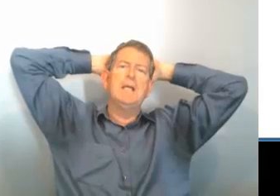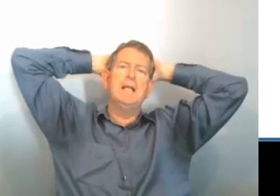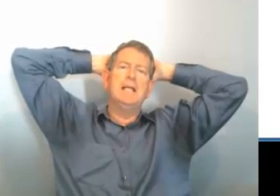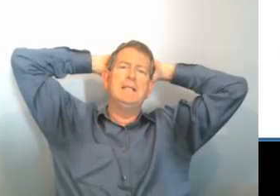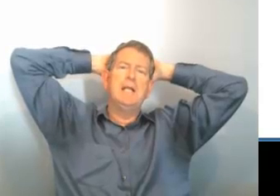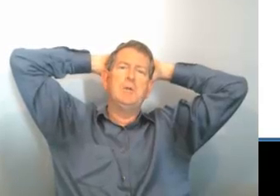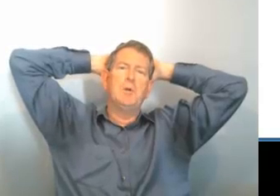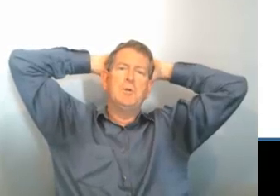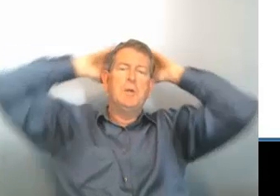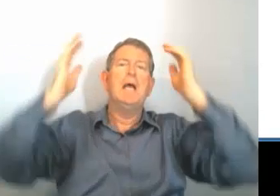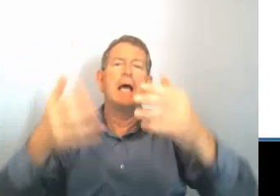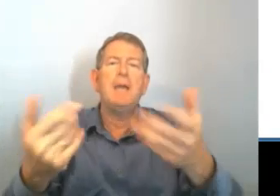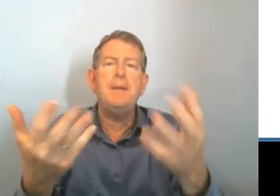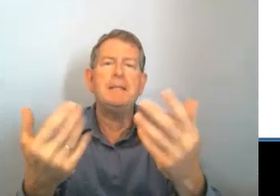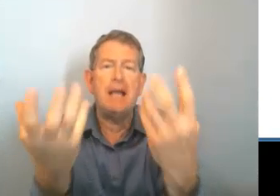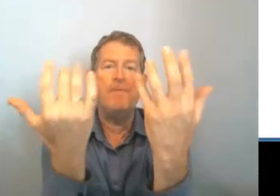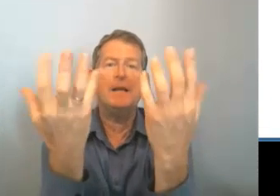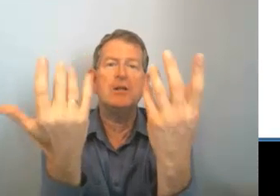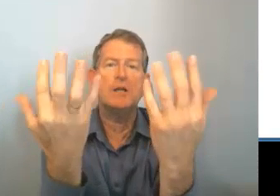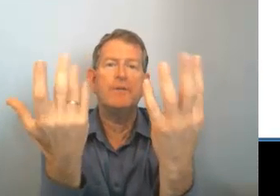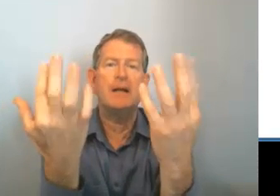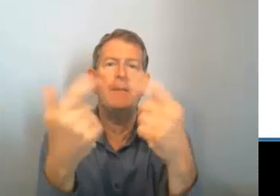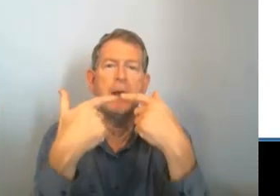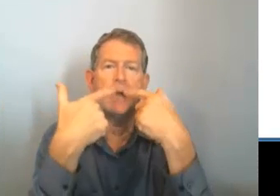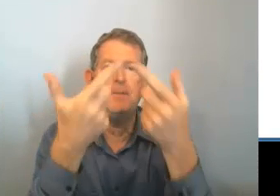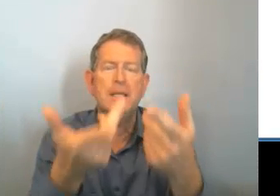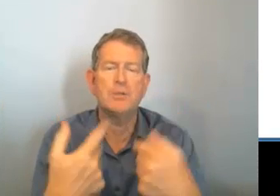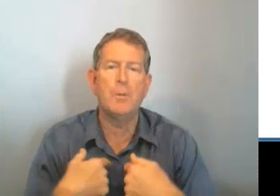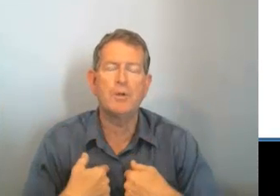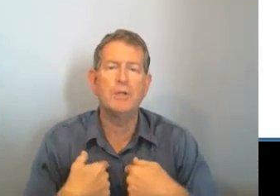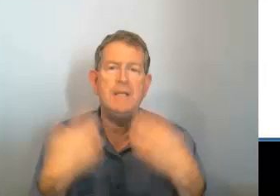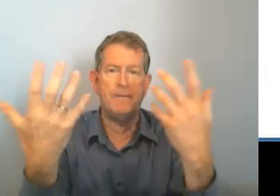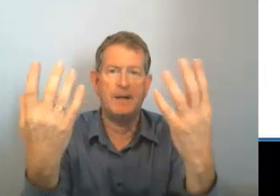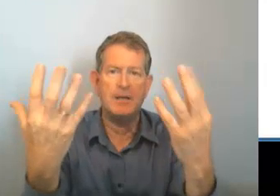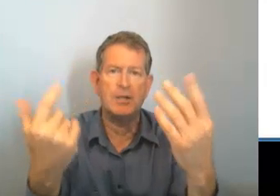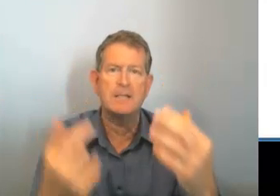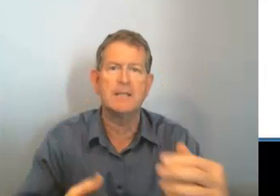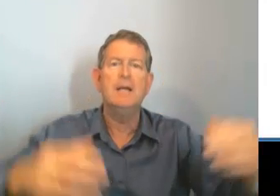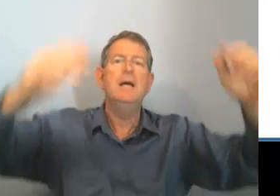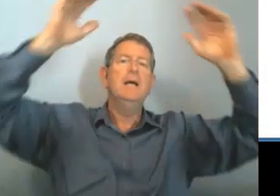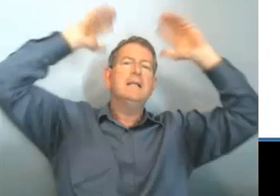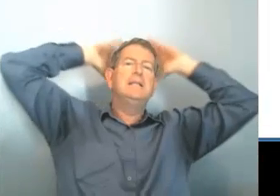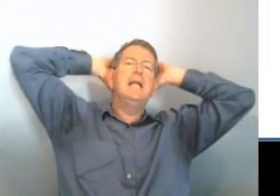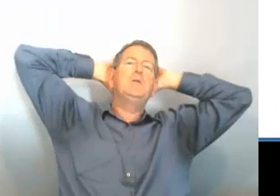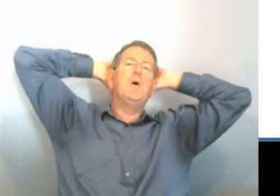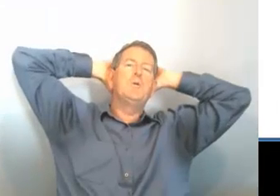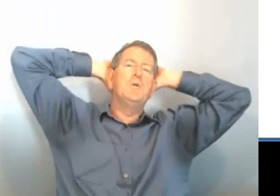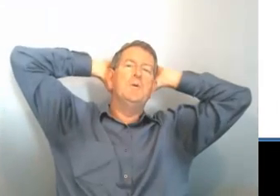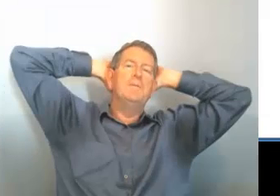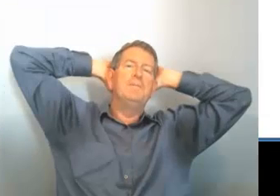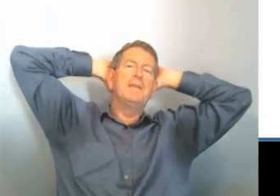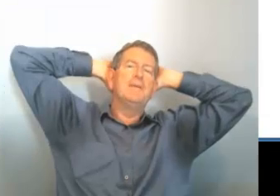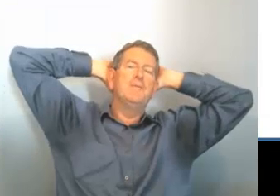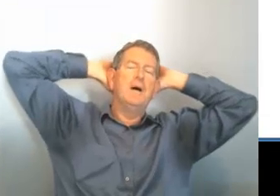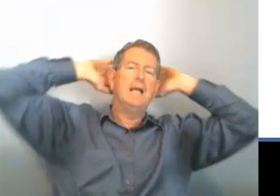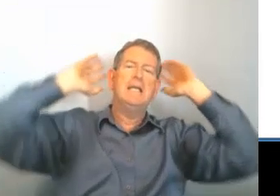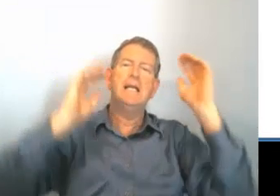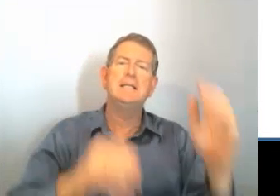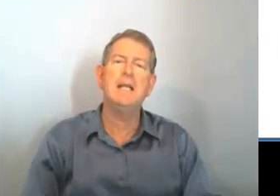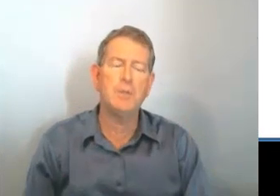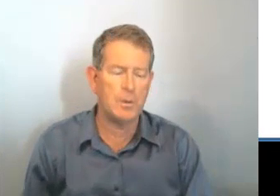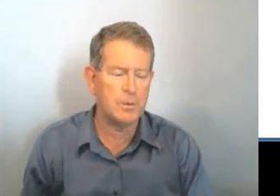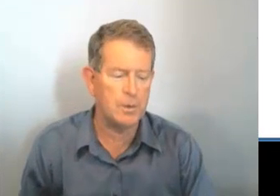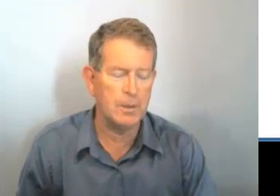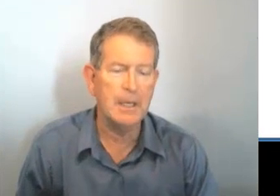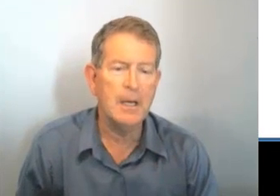détendu. Il est détendu. Répétez et faites les gestes avec les mains. Répétez ce que moi je dis et faites les gestes. Détendu. Voilà, il